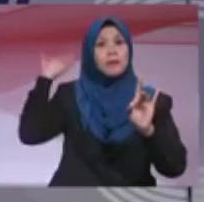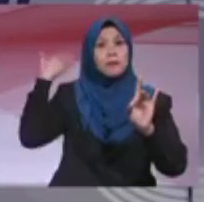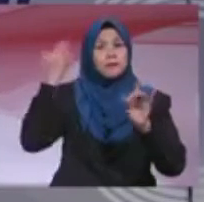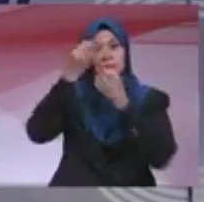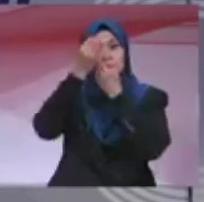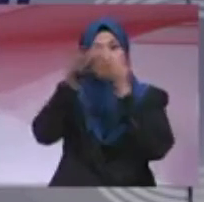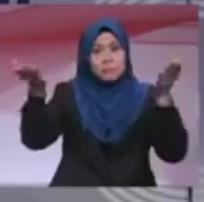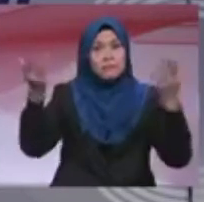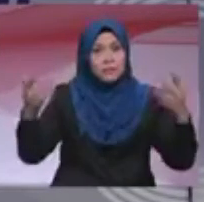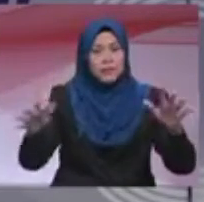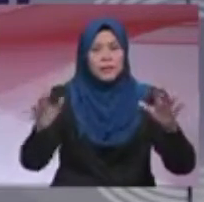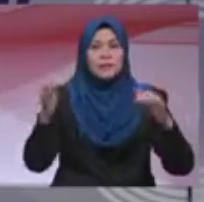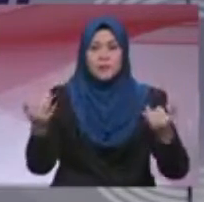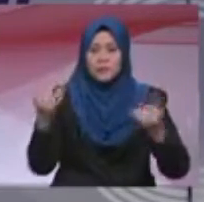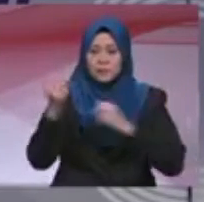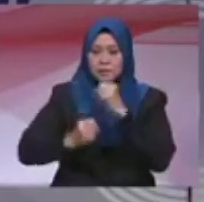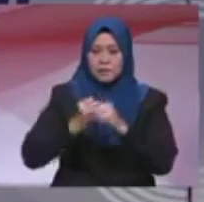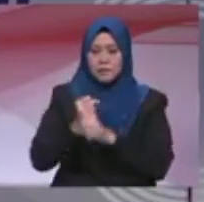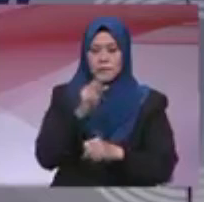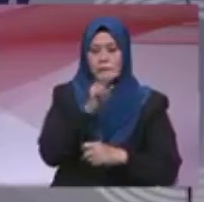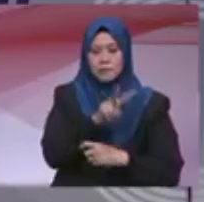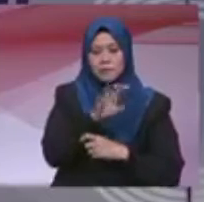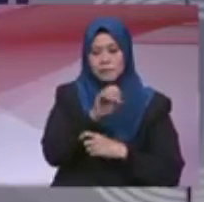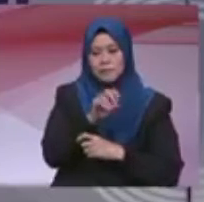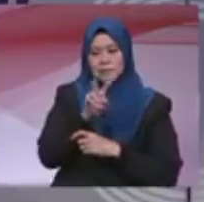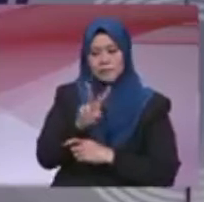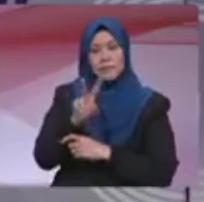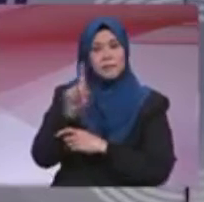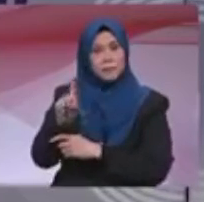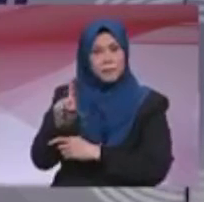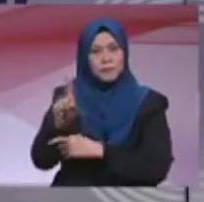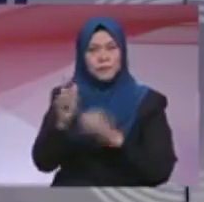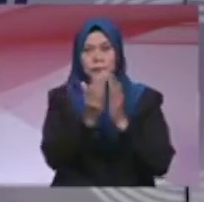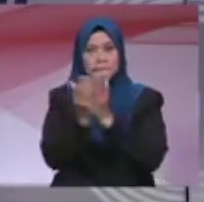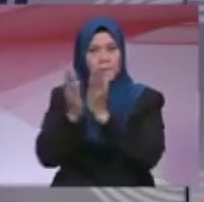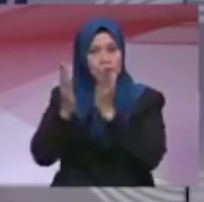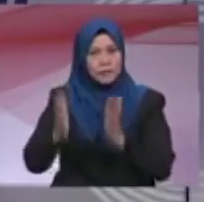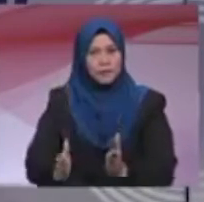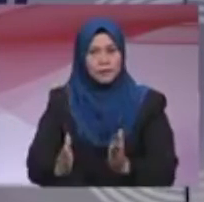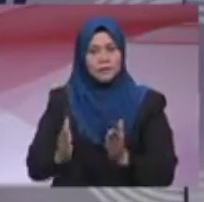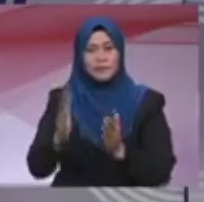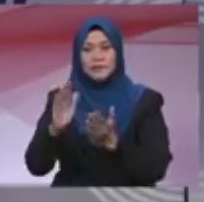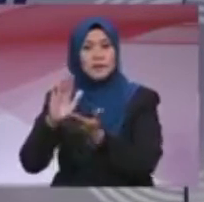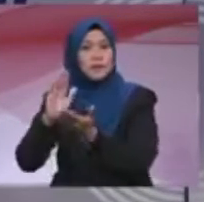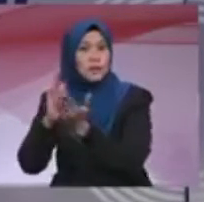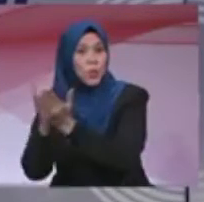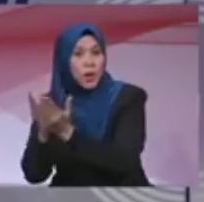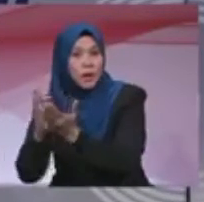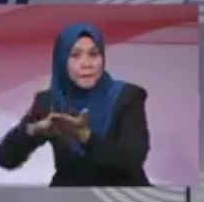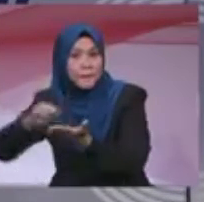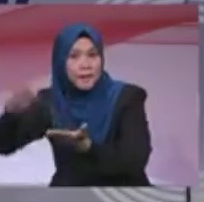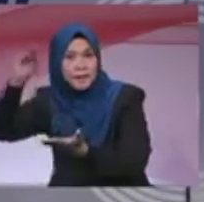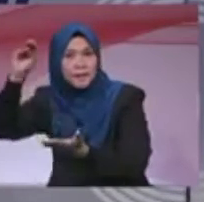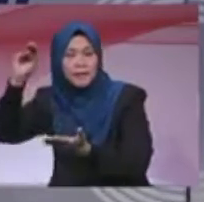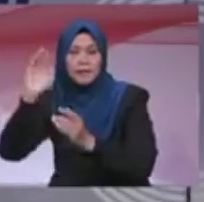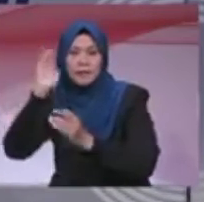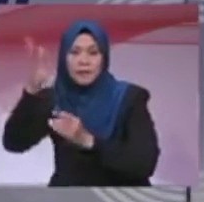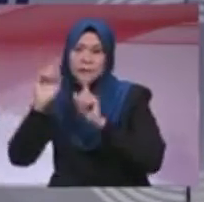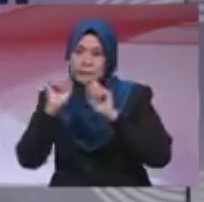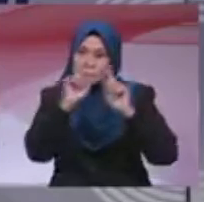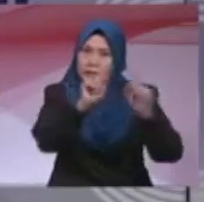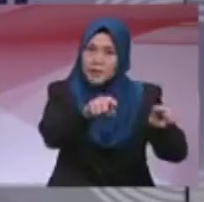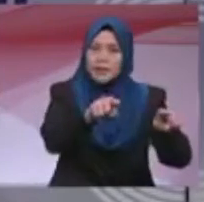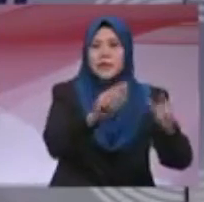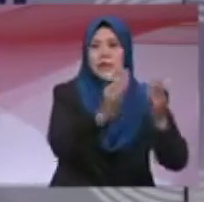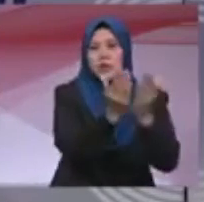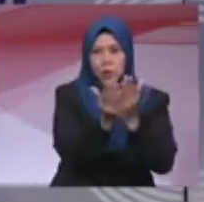menjelaskan bahawa untuk tahun 2021, pelajar sekolah menengah yang akan pergi ke sekolah